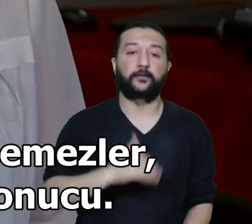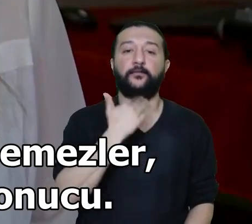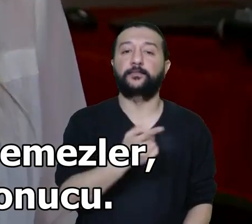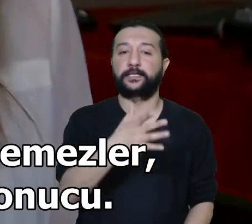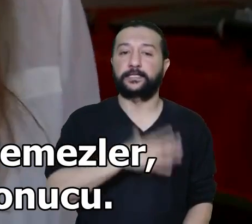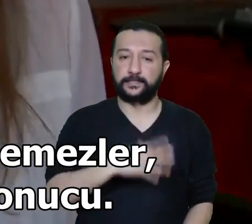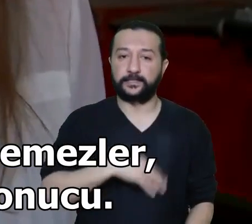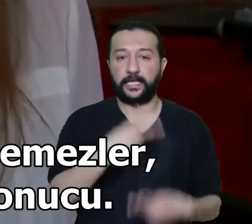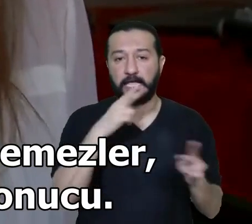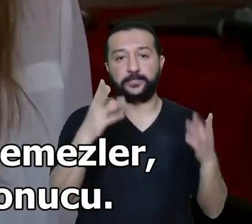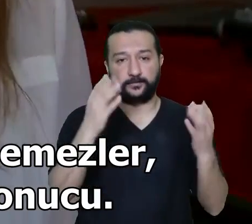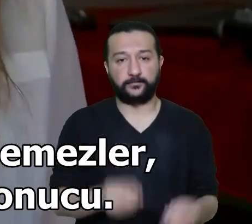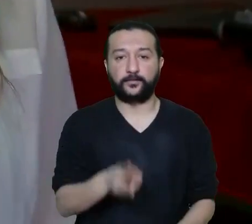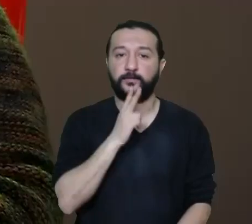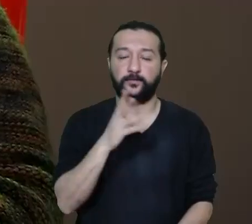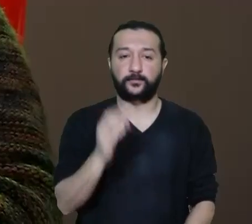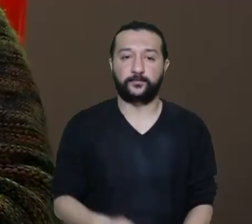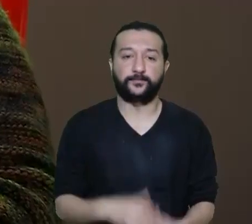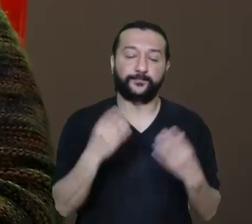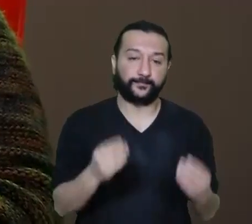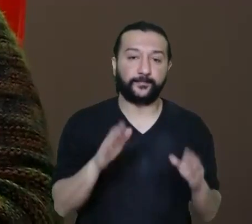gelemezler. İstersen biz açıklayalım artık sonucu.